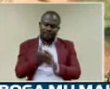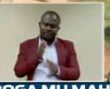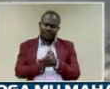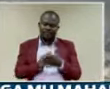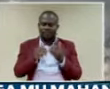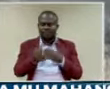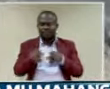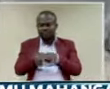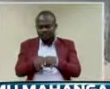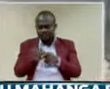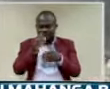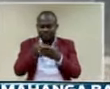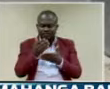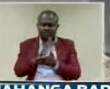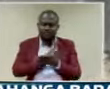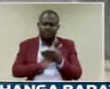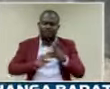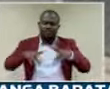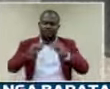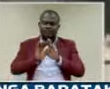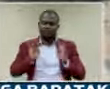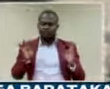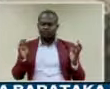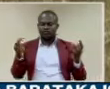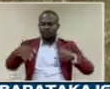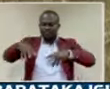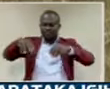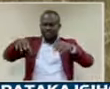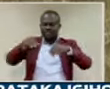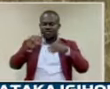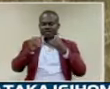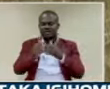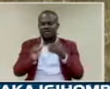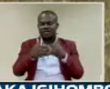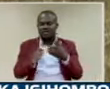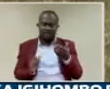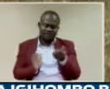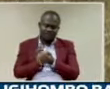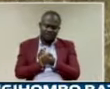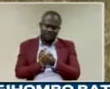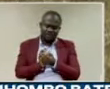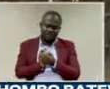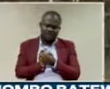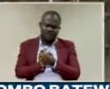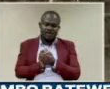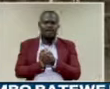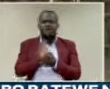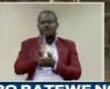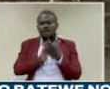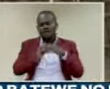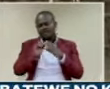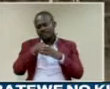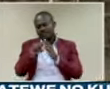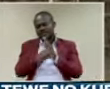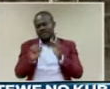gusa. Kugeza ubu hamwe ibyatsi byazengurutse ibiraro, ibindi birafunze n'ingufuri zajeho umugese. Hari imwe mu mirenge ivuga